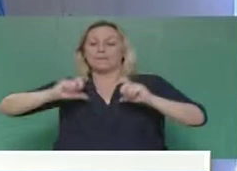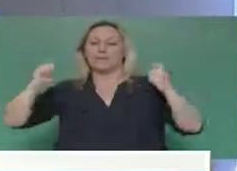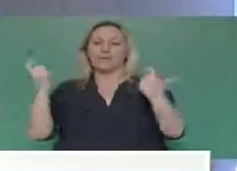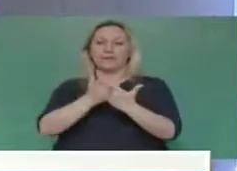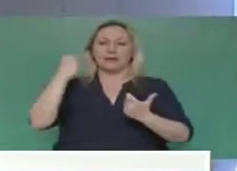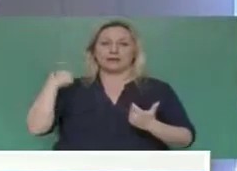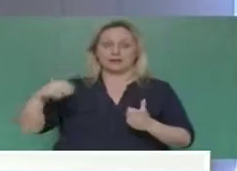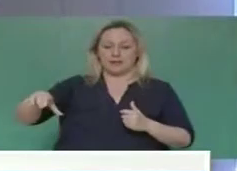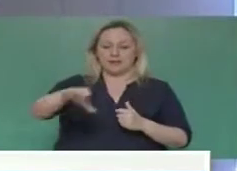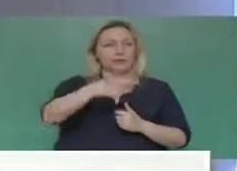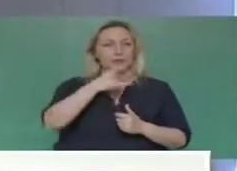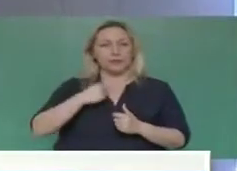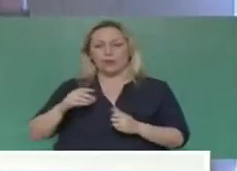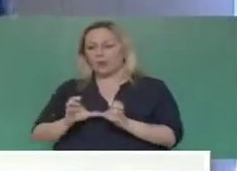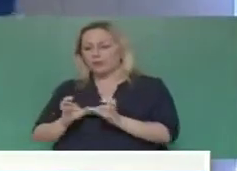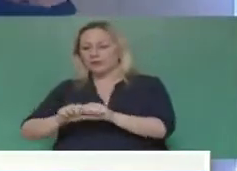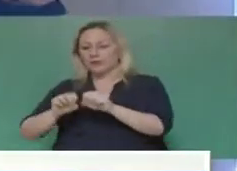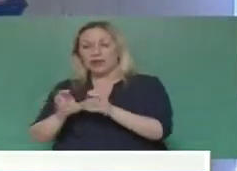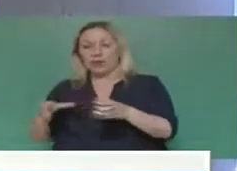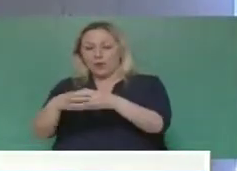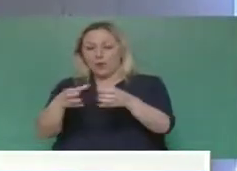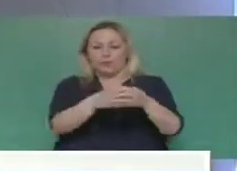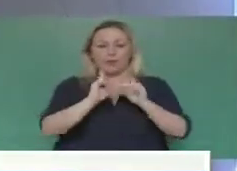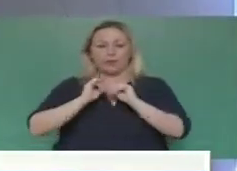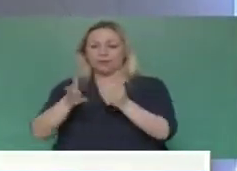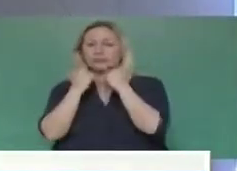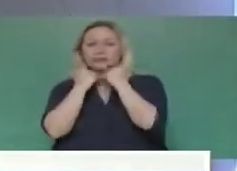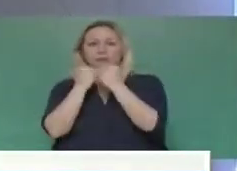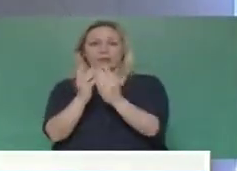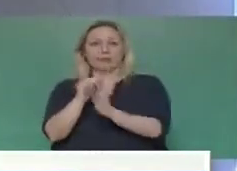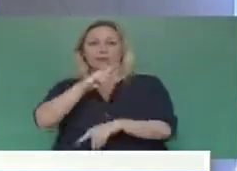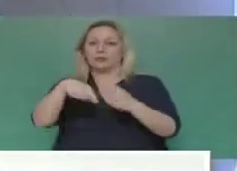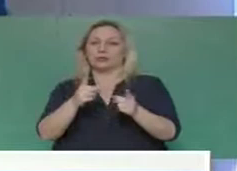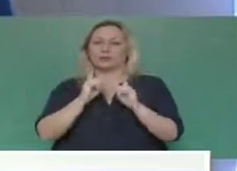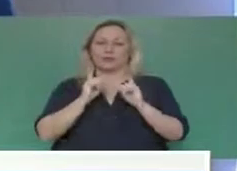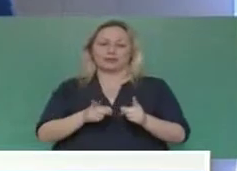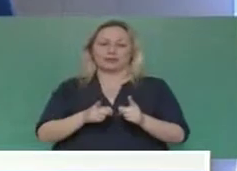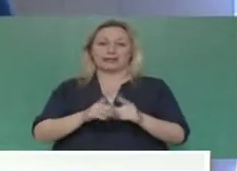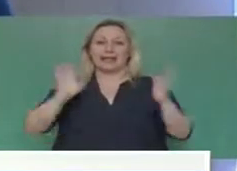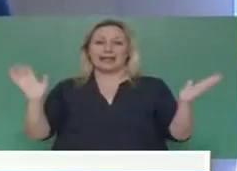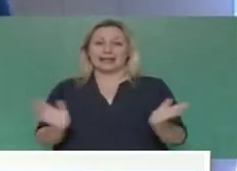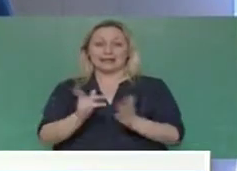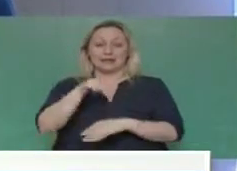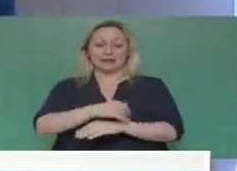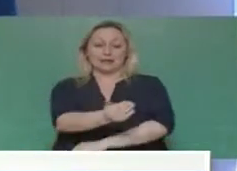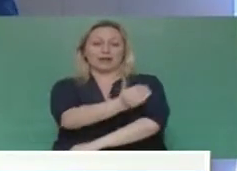δεν θα μπορούν να λάβουν υποφάσεις. Και αν κάποιος υπερασπιστής ή εκπρόσωπος της κυβέρνησης σπεύσει να